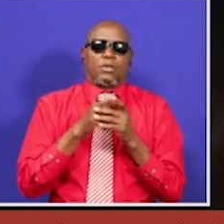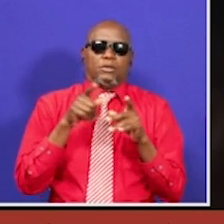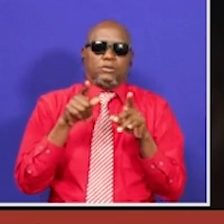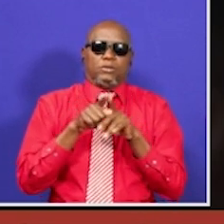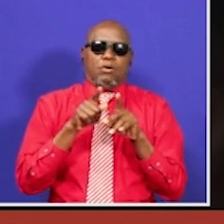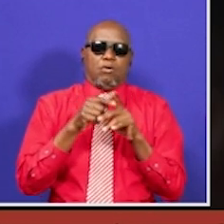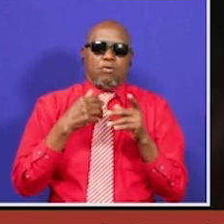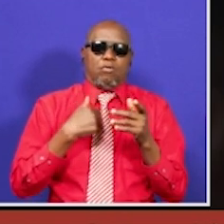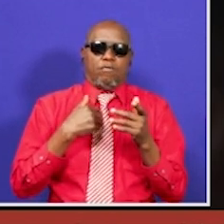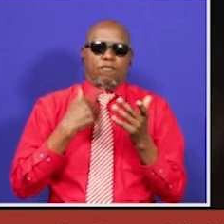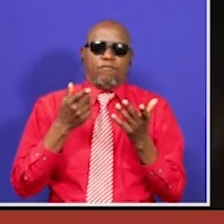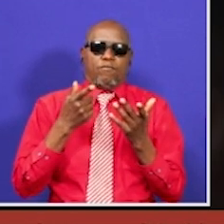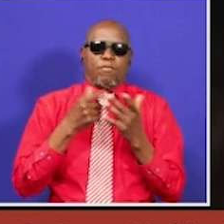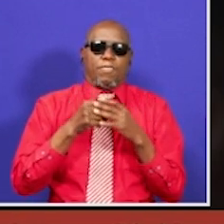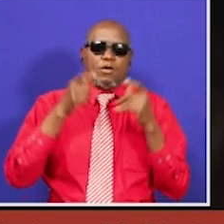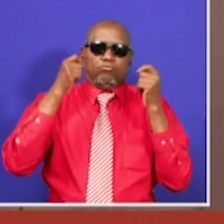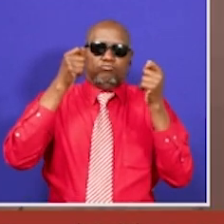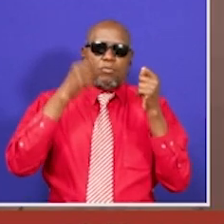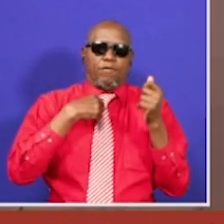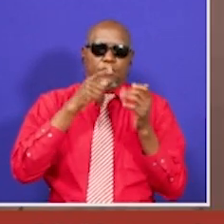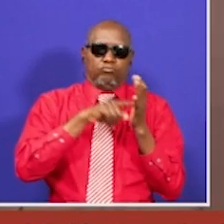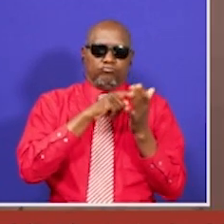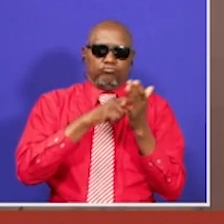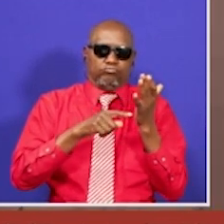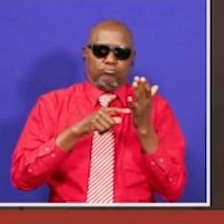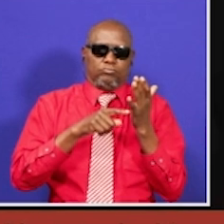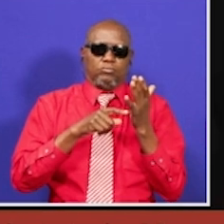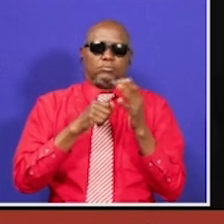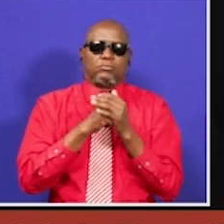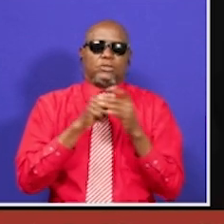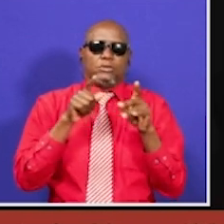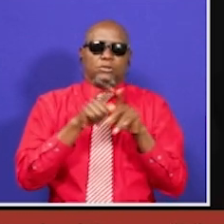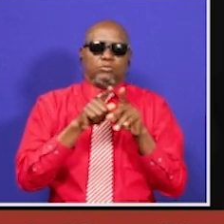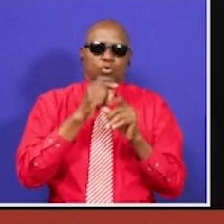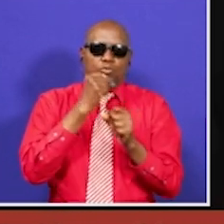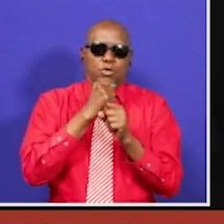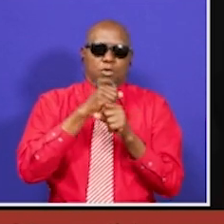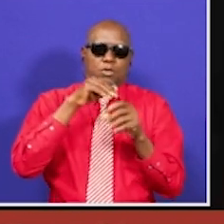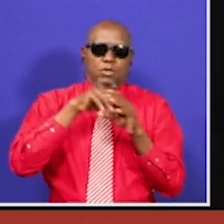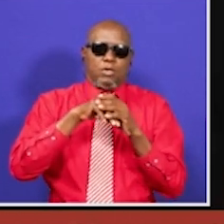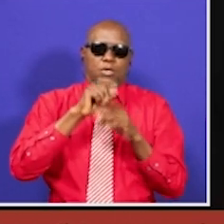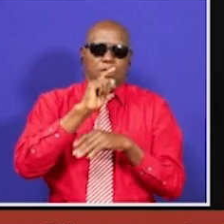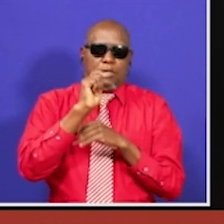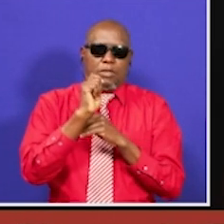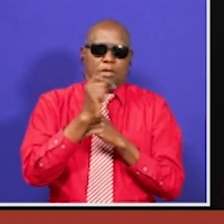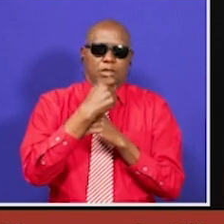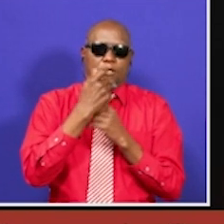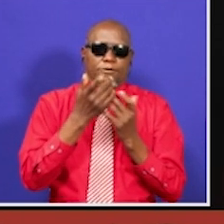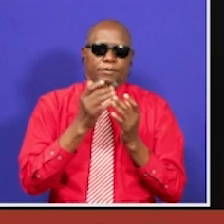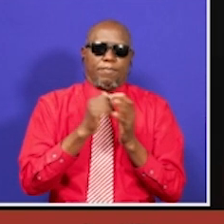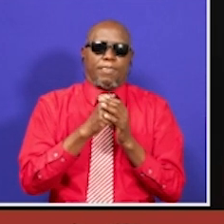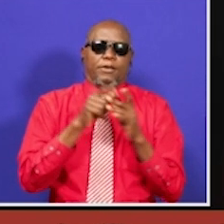hatia wahakikisha usalama wa wanahabari wote wanaofanya kazi nchini kutokana na vitisho vilivyotolewa